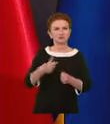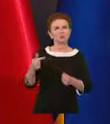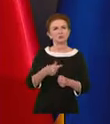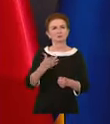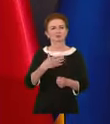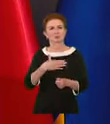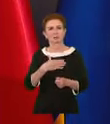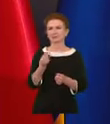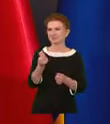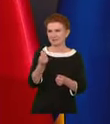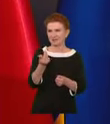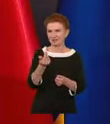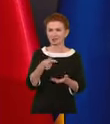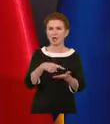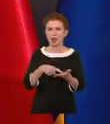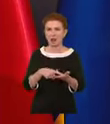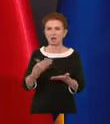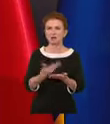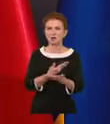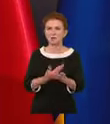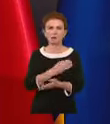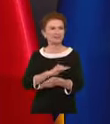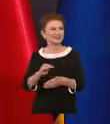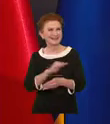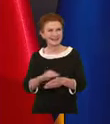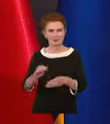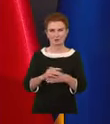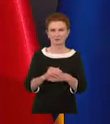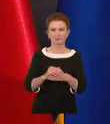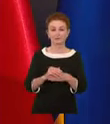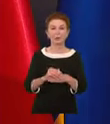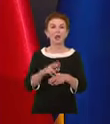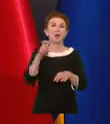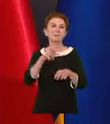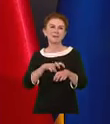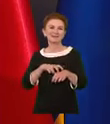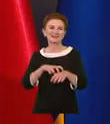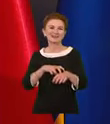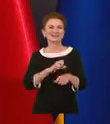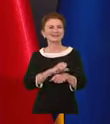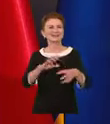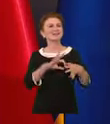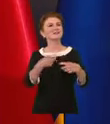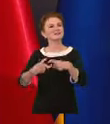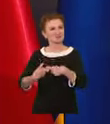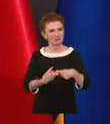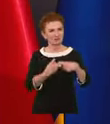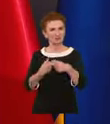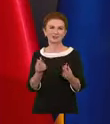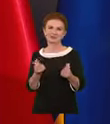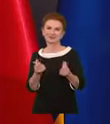na te nowoczesne terapie również środki. Medycyna jest związana z finansami na całym świecie, w Polsce